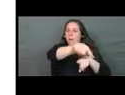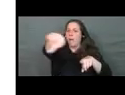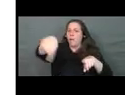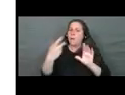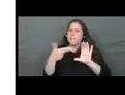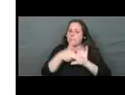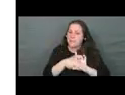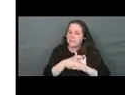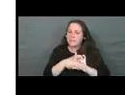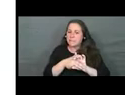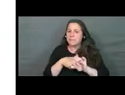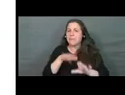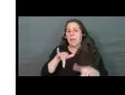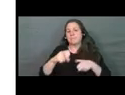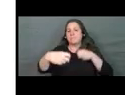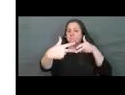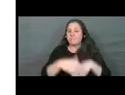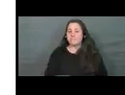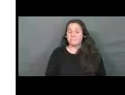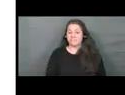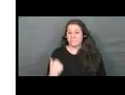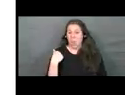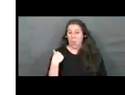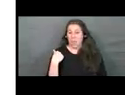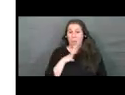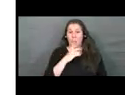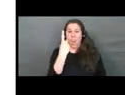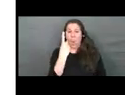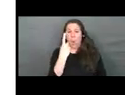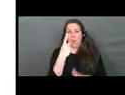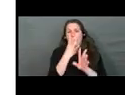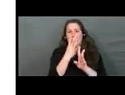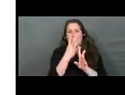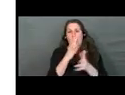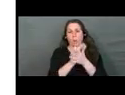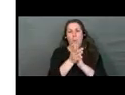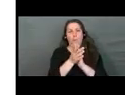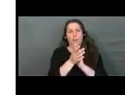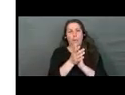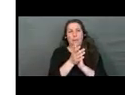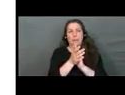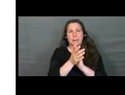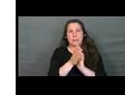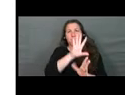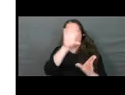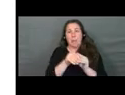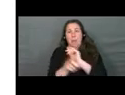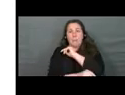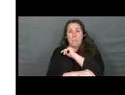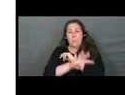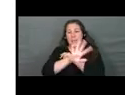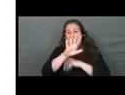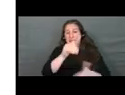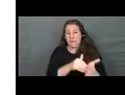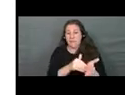plus large. L'autre jour, chez un de nos clients qui a beaucoup d'adresses, beaucoup de lieux d'affaires, ils sont 45 000 au Québec en tout, donc 4 500